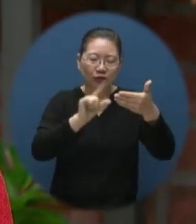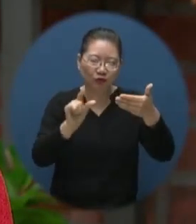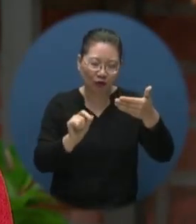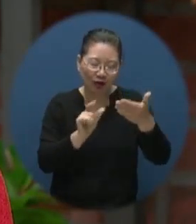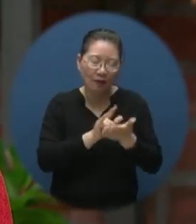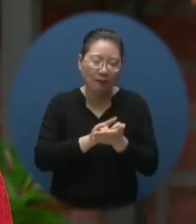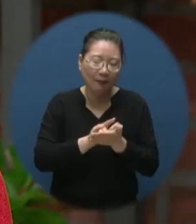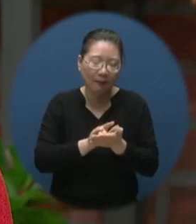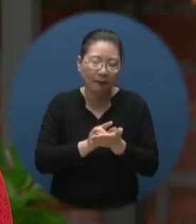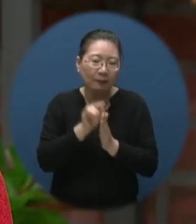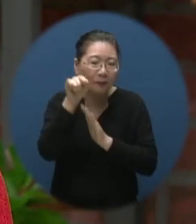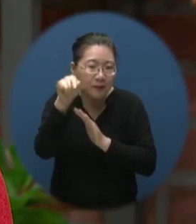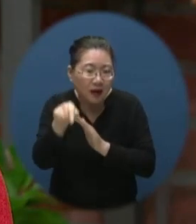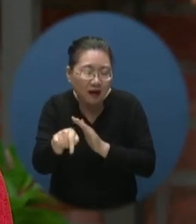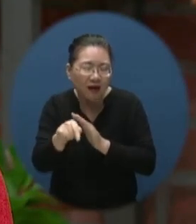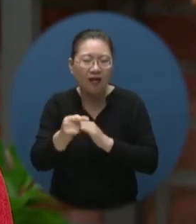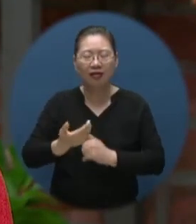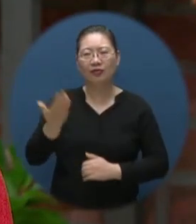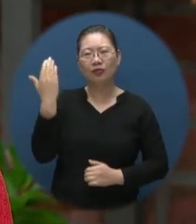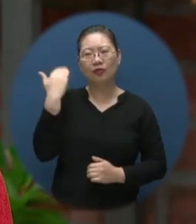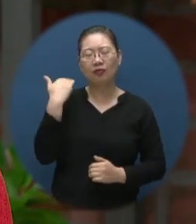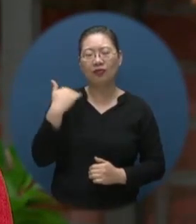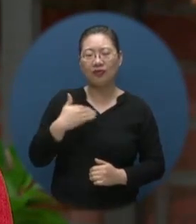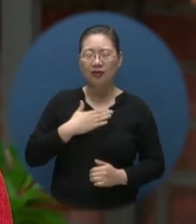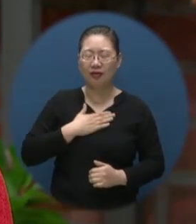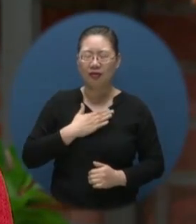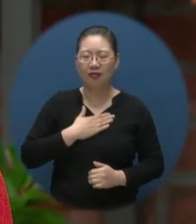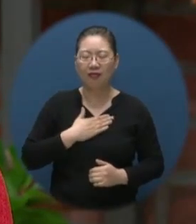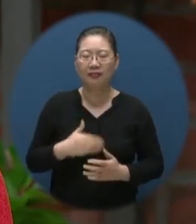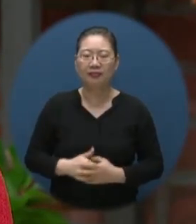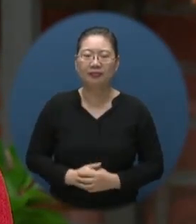오. 그 전에 저는 저